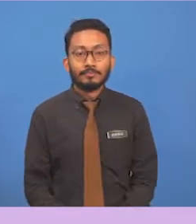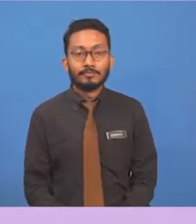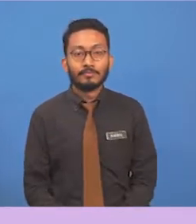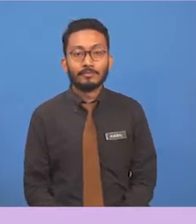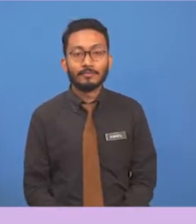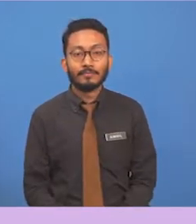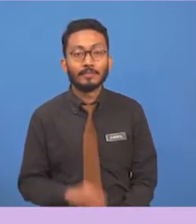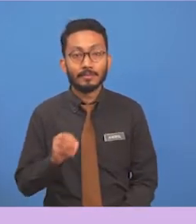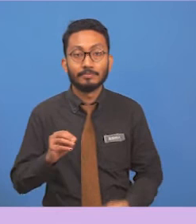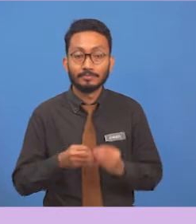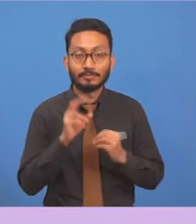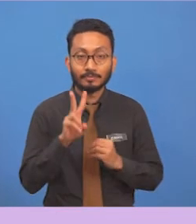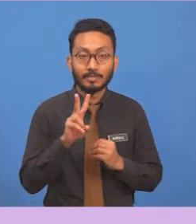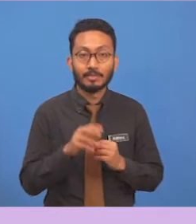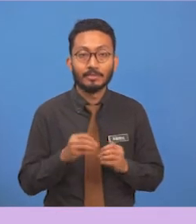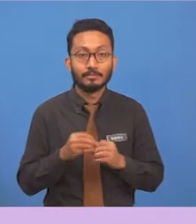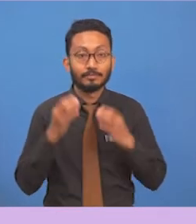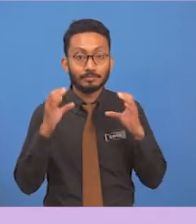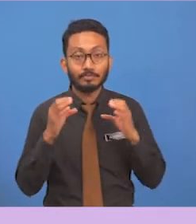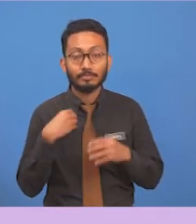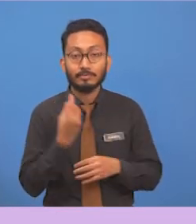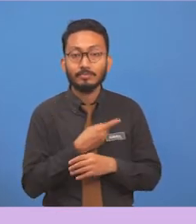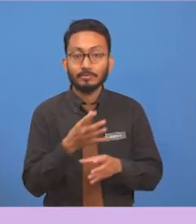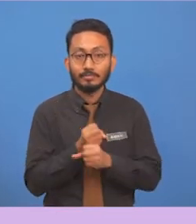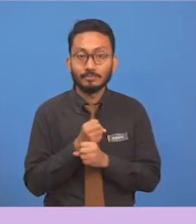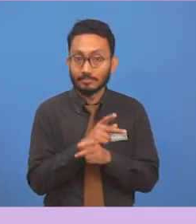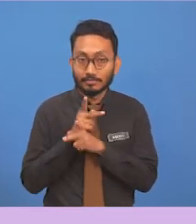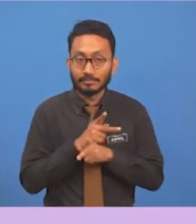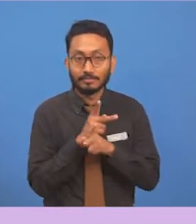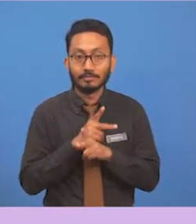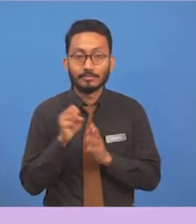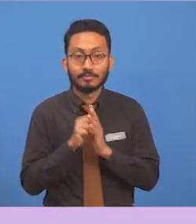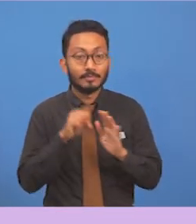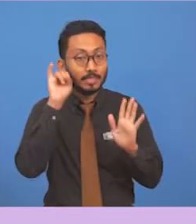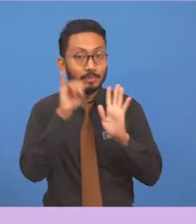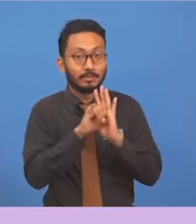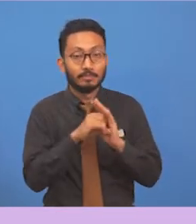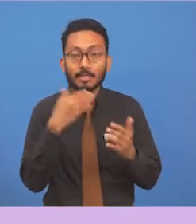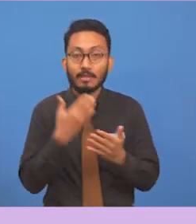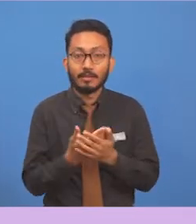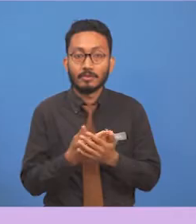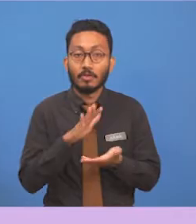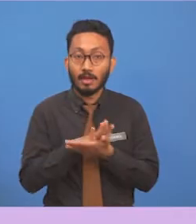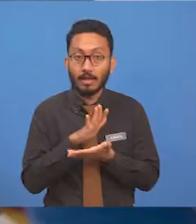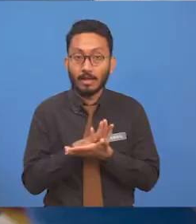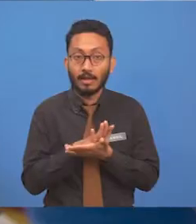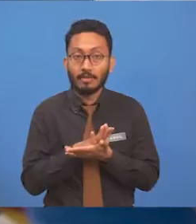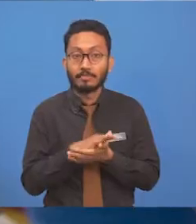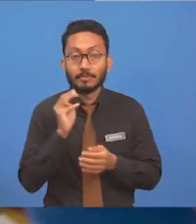murid2 saya ceguk kita dapat menjaga image by sekolah Hai murid-murid